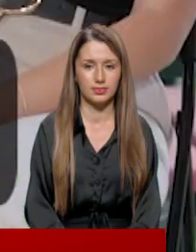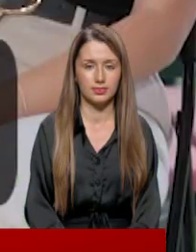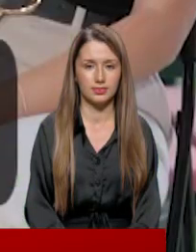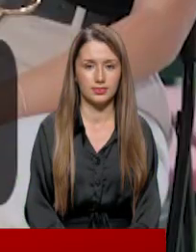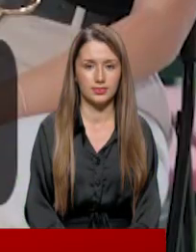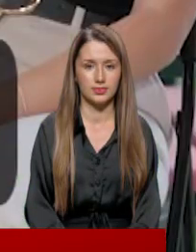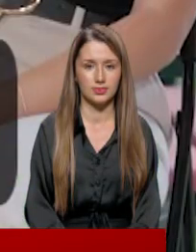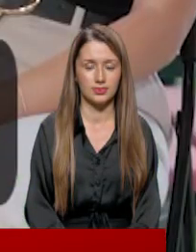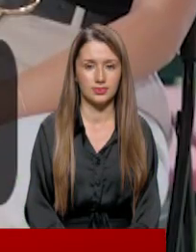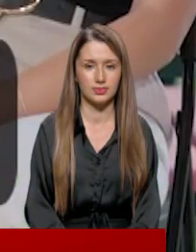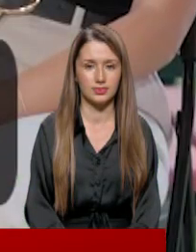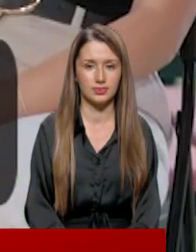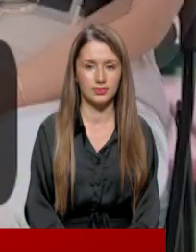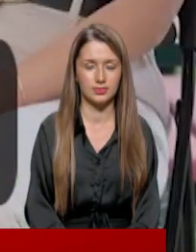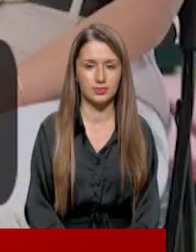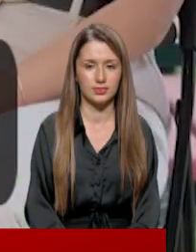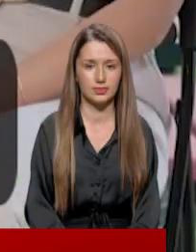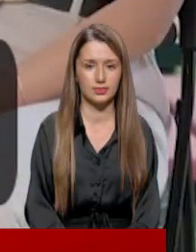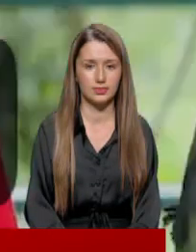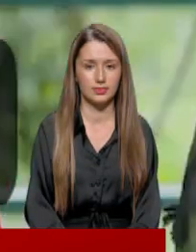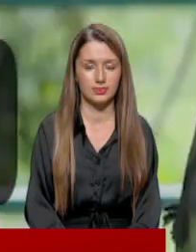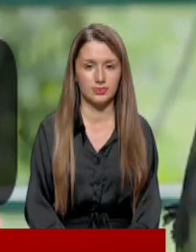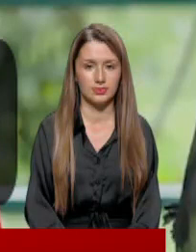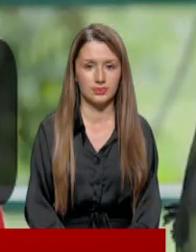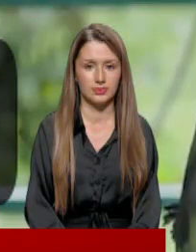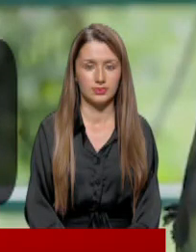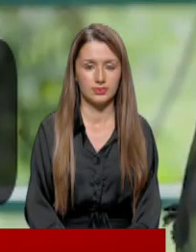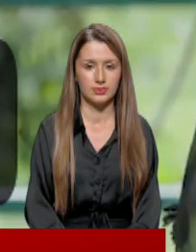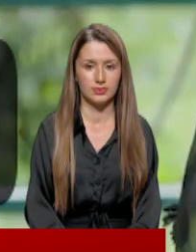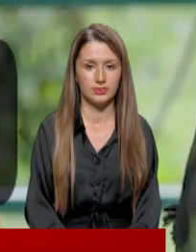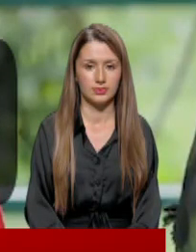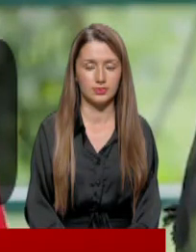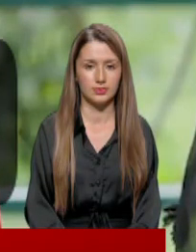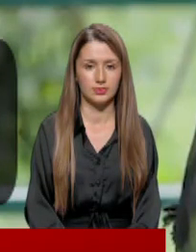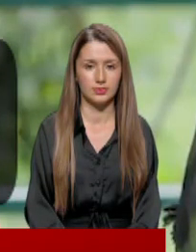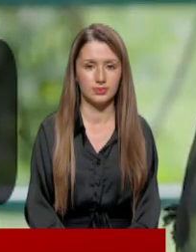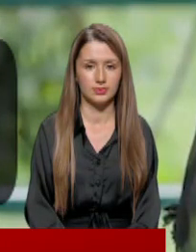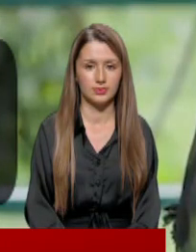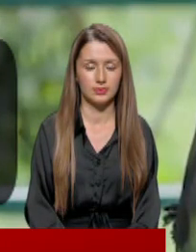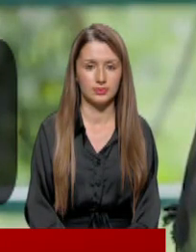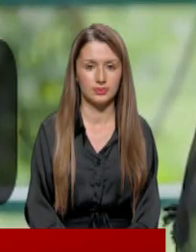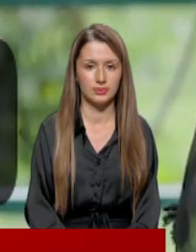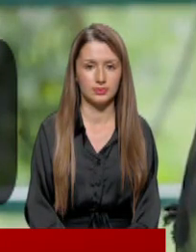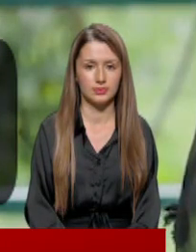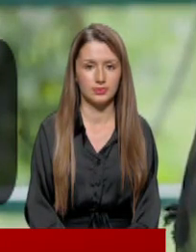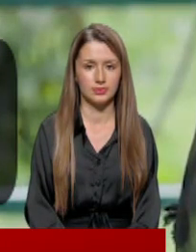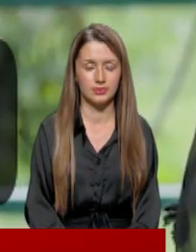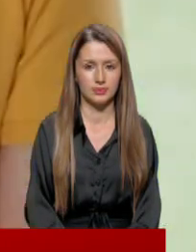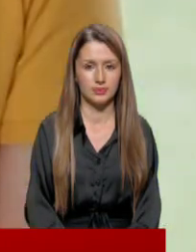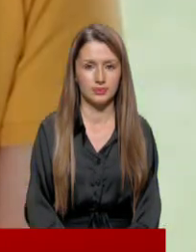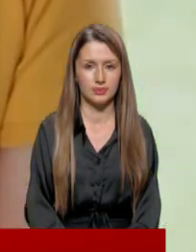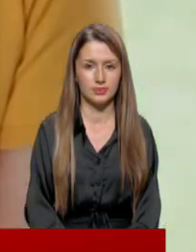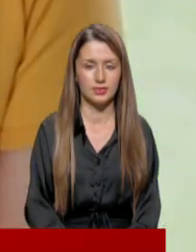temizlik yapıyor hem demir çektiriyorları. Tek hayalim benim doğru düzgün bir işim olsun, bir de evim olsun yeter bana. Ben